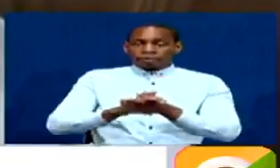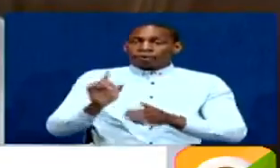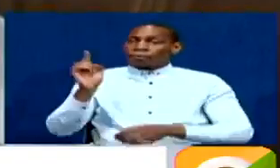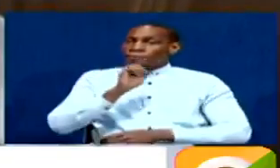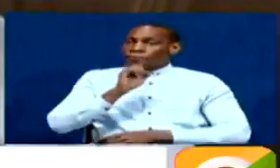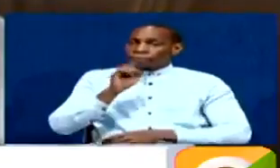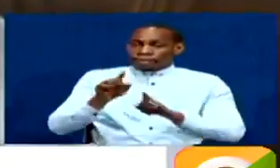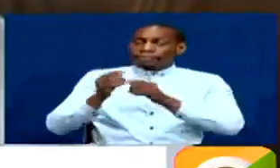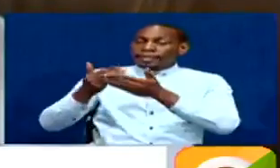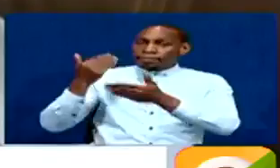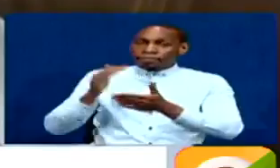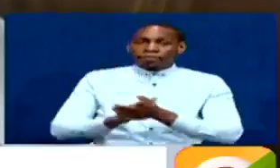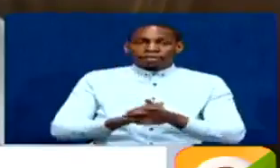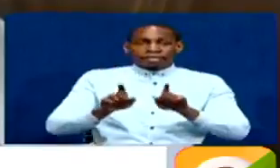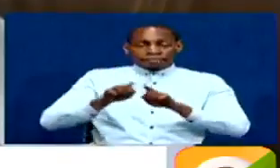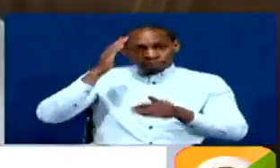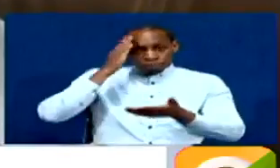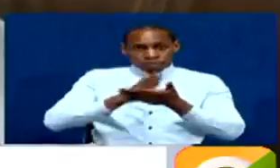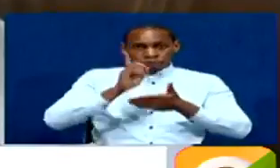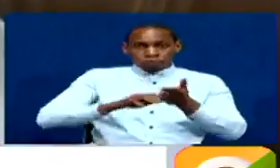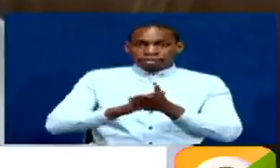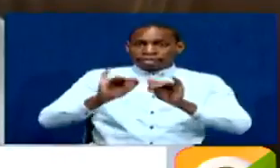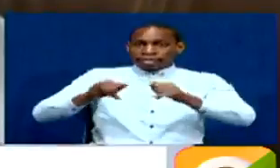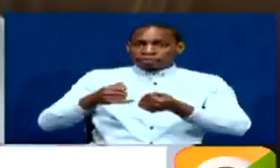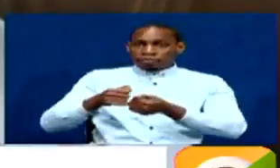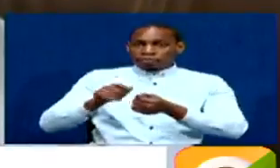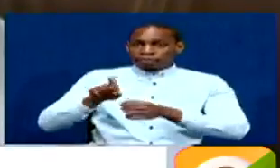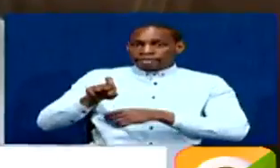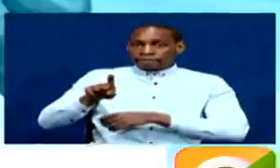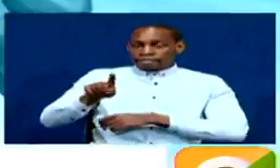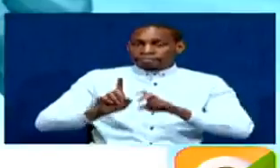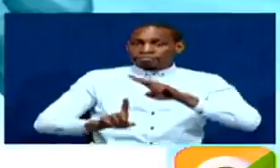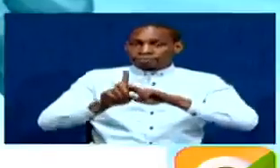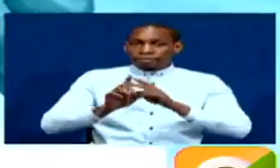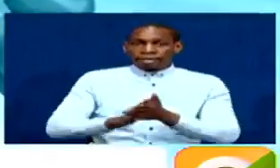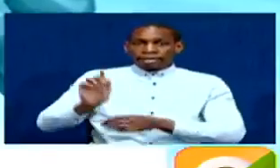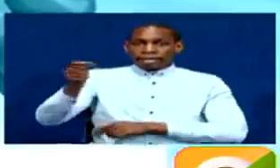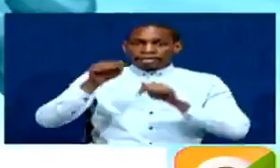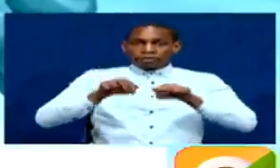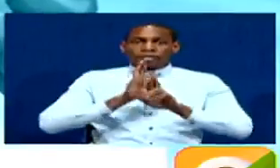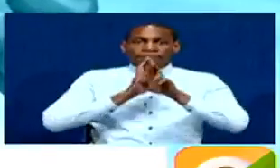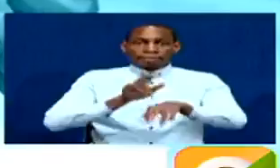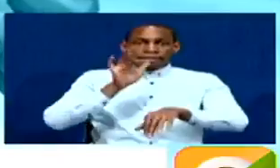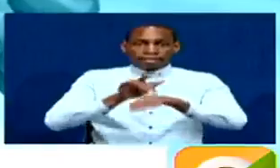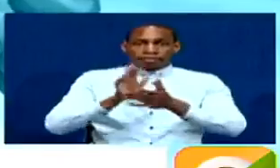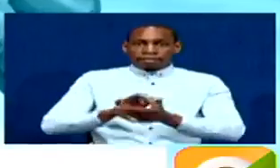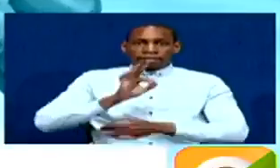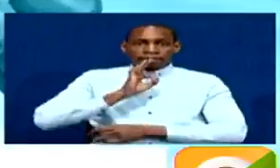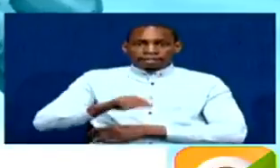as ever. Cognizant of the fact that new variants have come in. Kenya hii leo imeandikisha